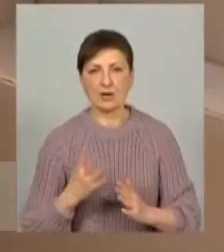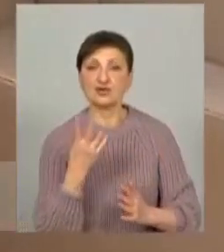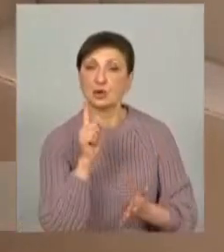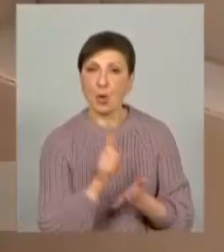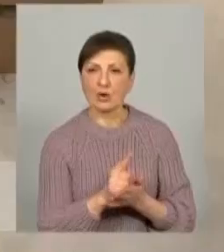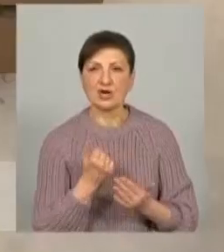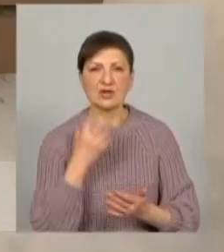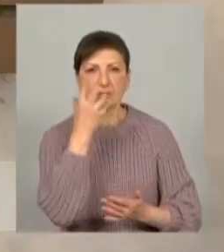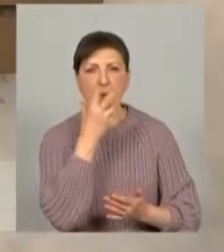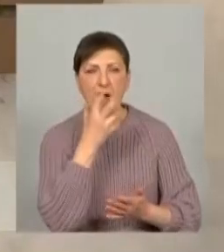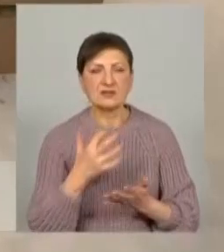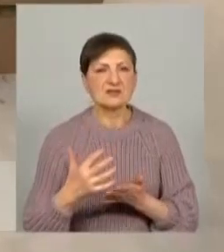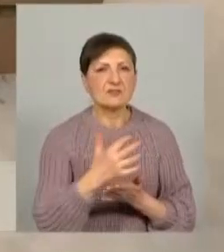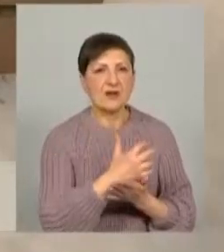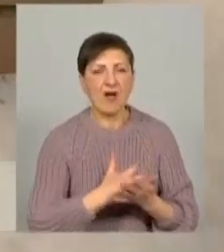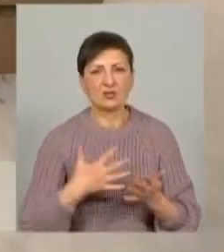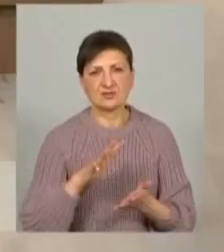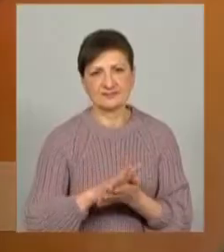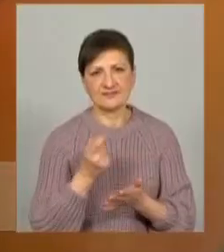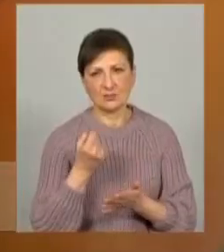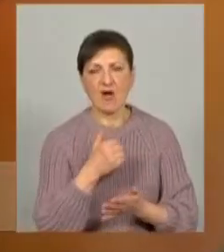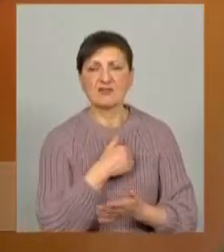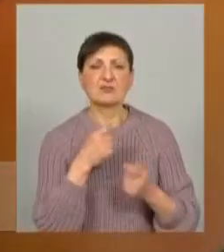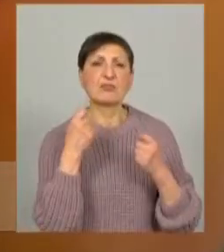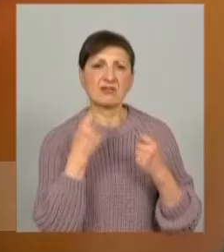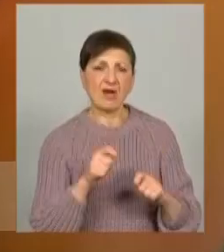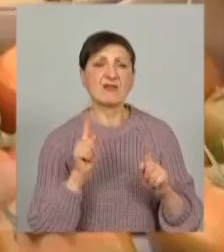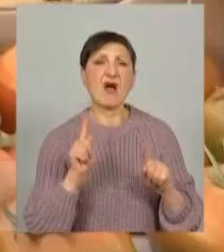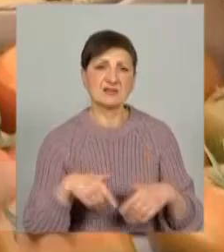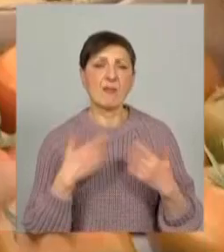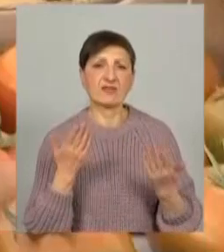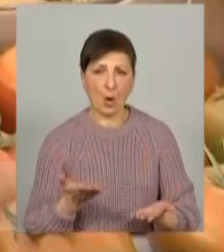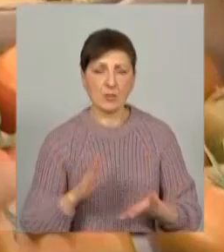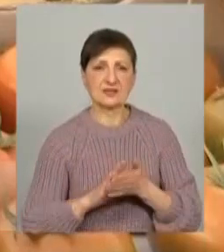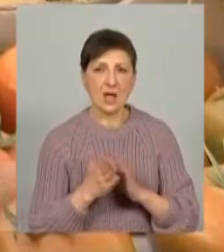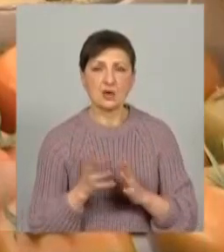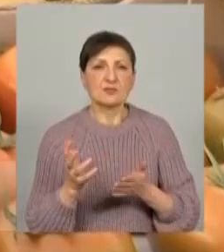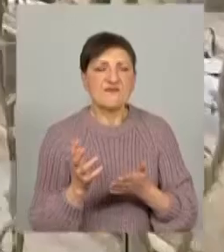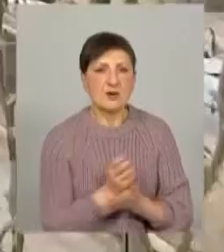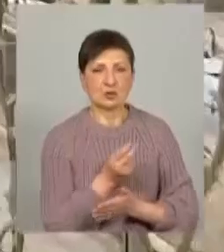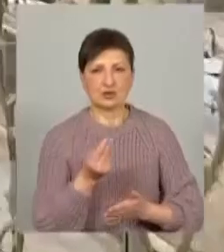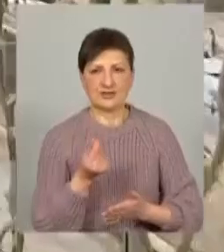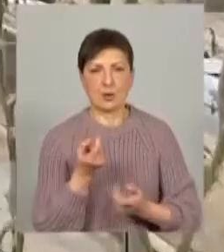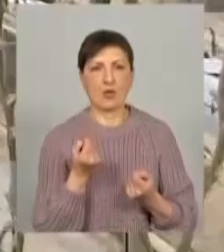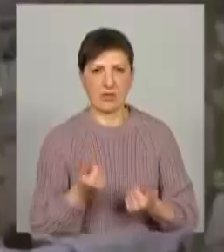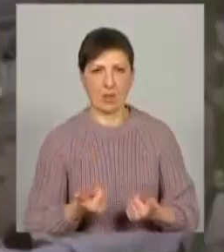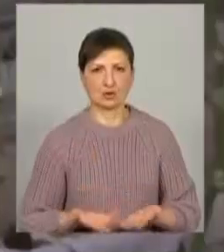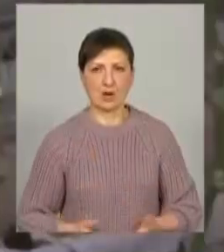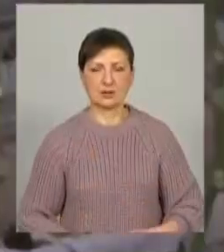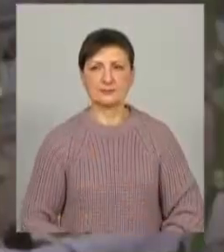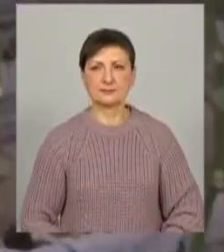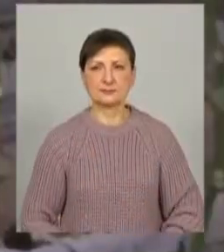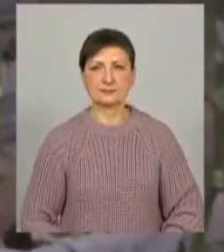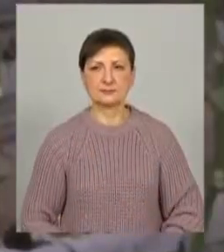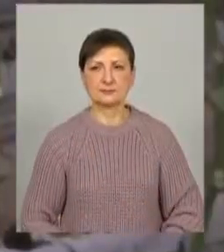томаты собирают поврежденными владельцы теплицы хотят продать их хотя бы в таком состоянии чтобы выручить за них хоть немного денег